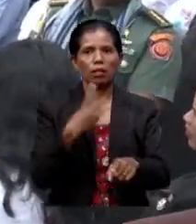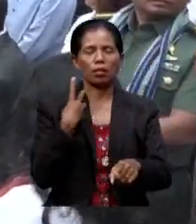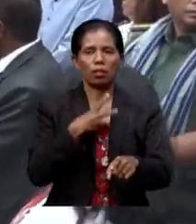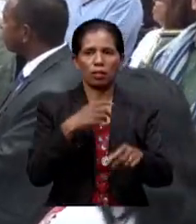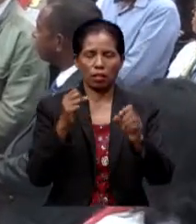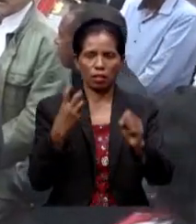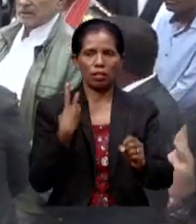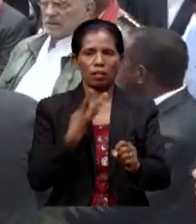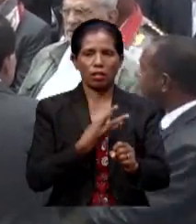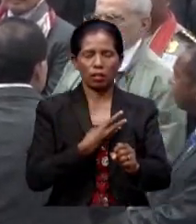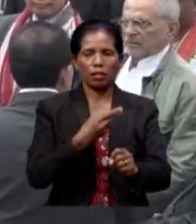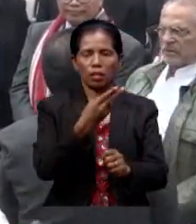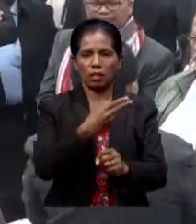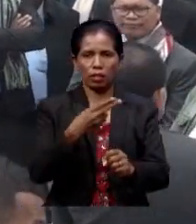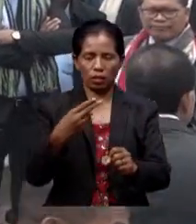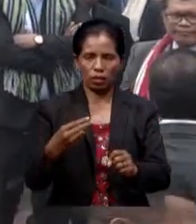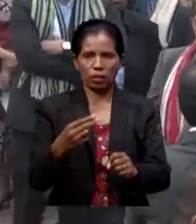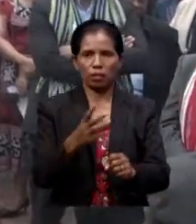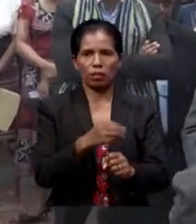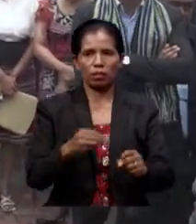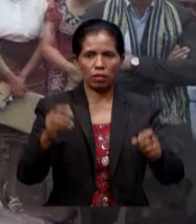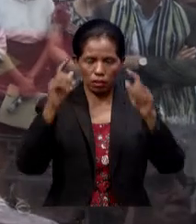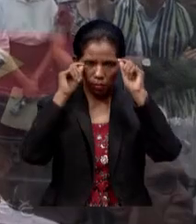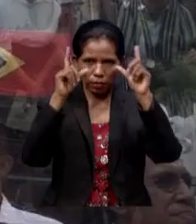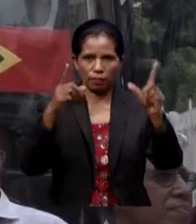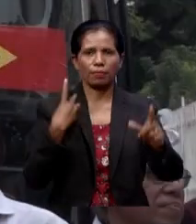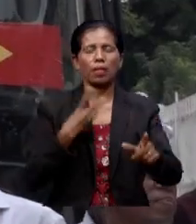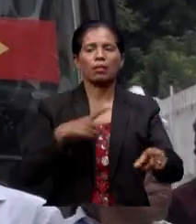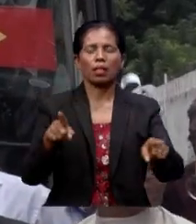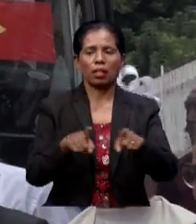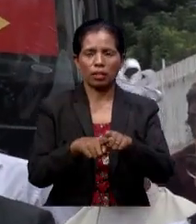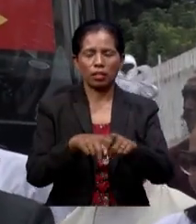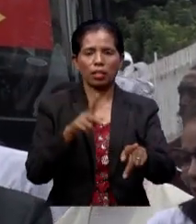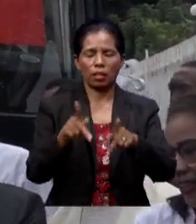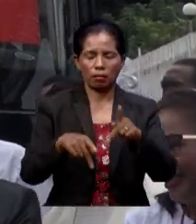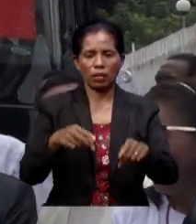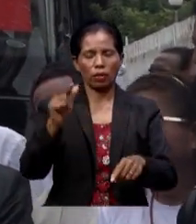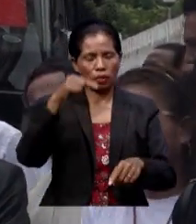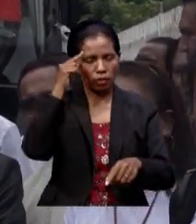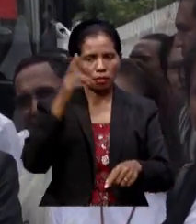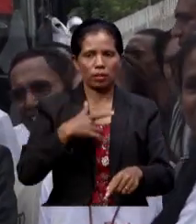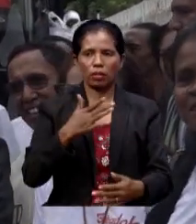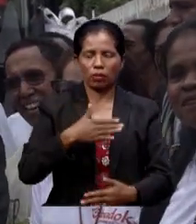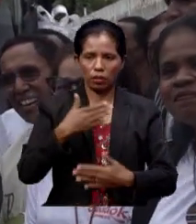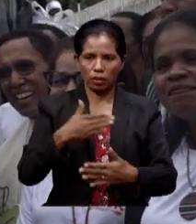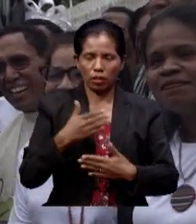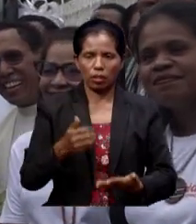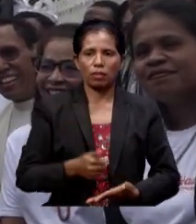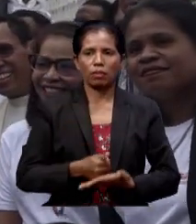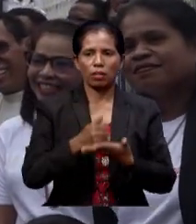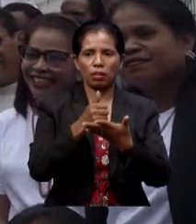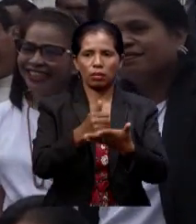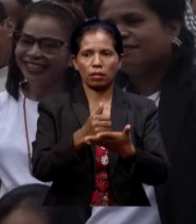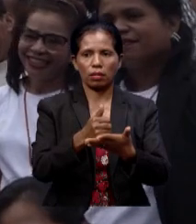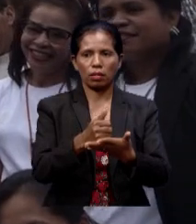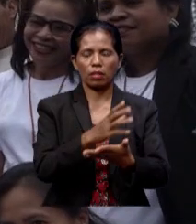kami, pemerintah Indonesia dan pemerintah Timor-Leste. Kami sebagai pemerintah pastinya senang memfasilitasi